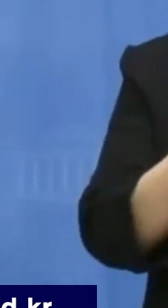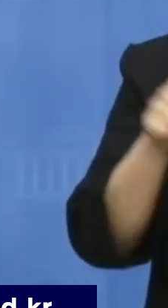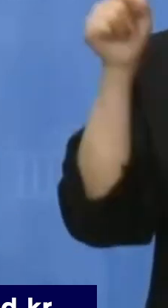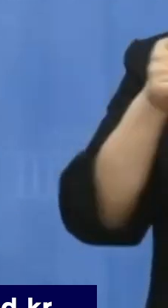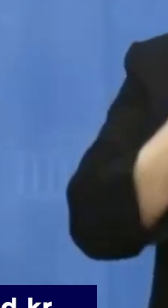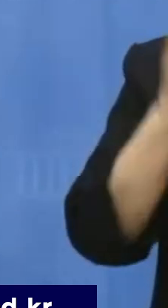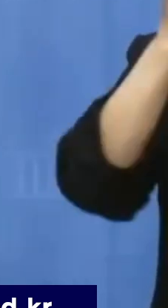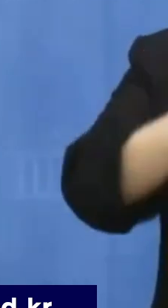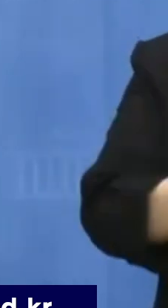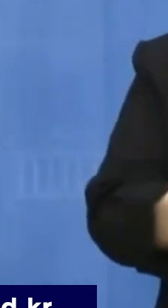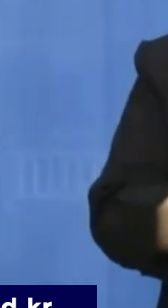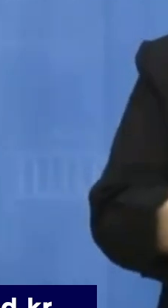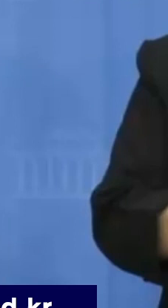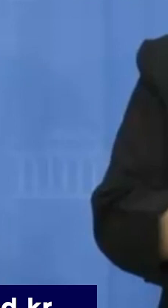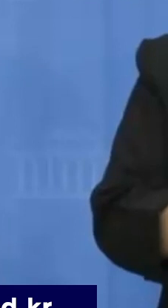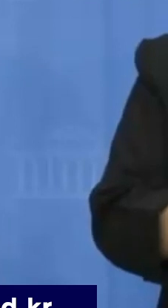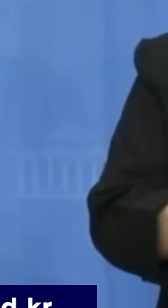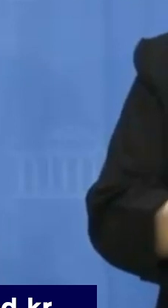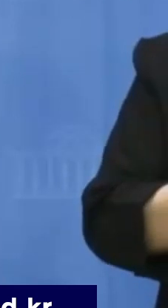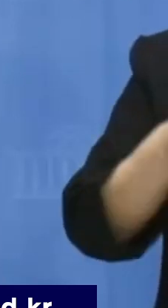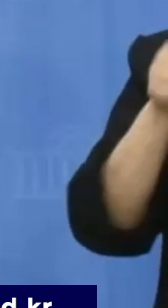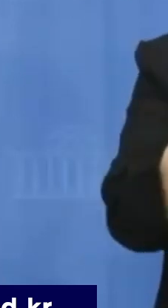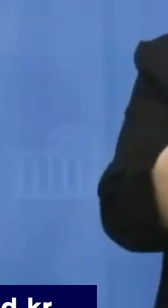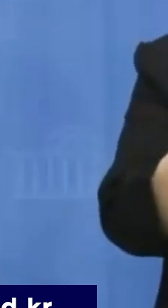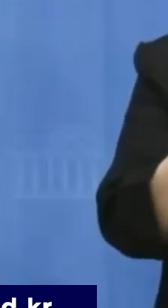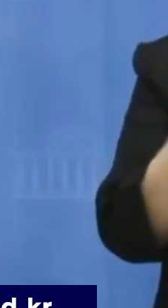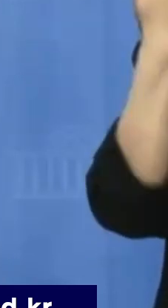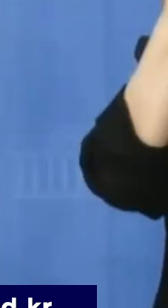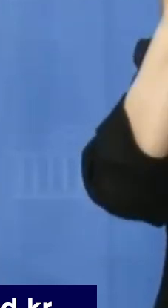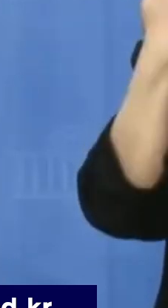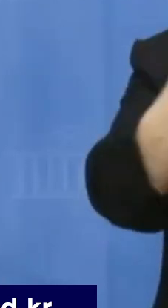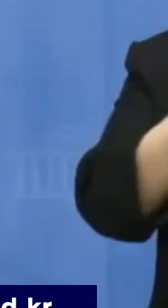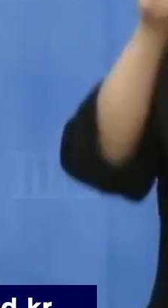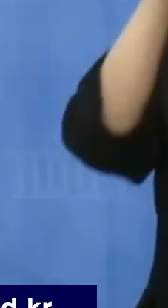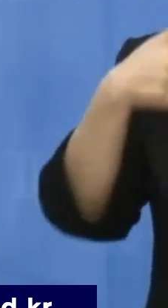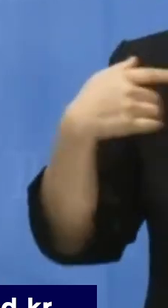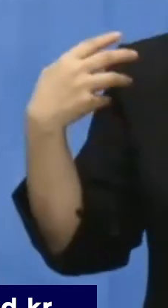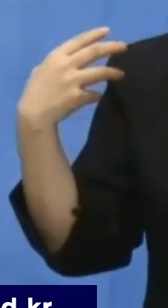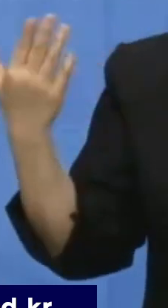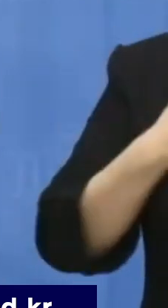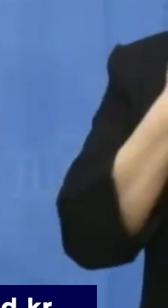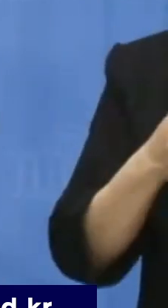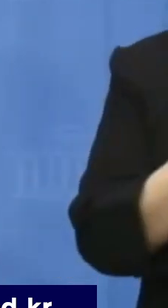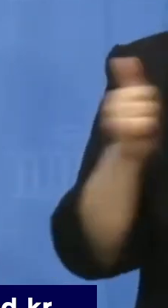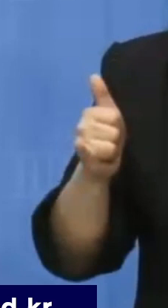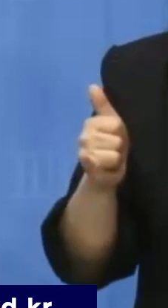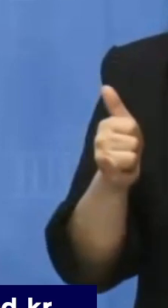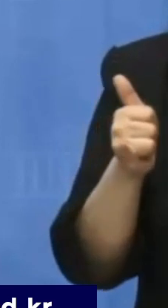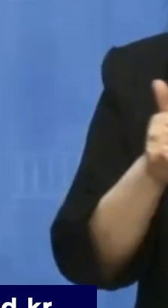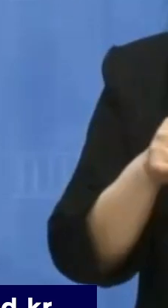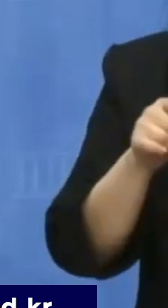행정관은 해경왕으로 불리면서 해경의 인사에도 전방위적으로 개입했다는 의혹이